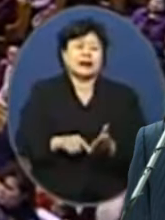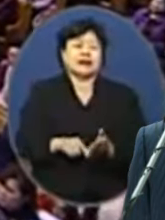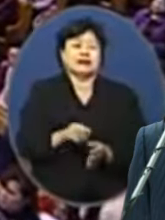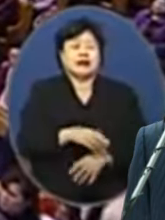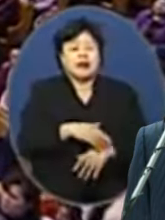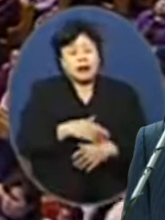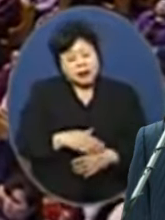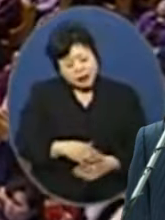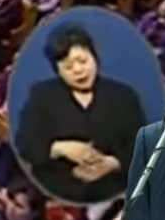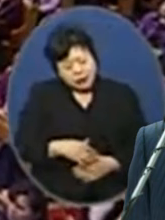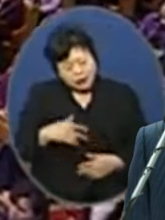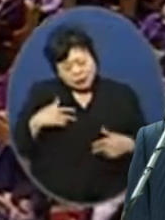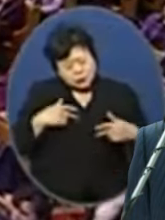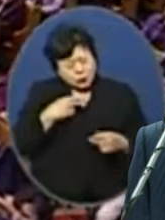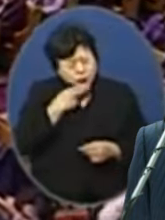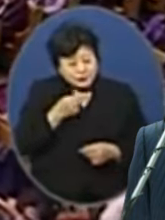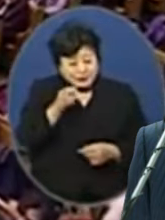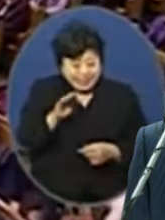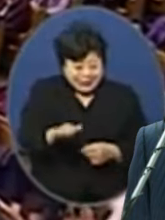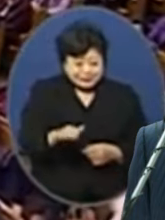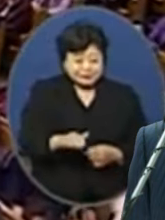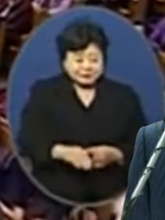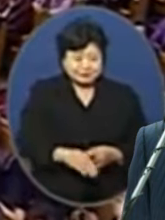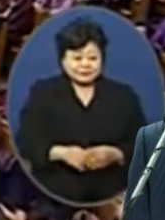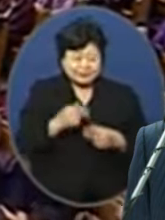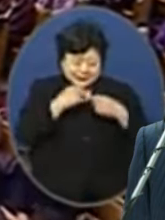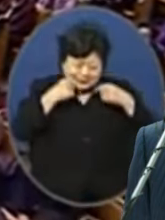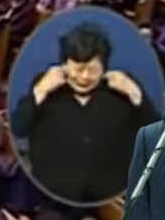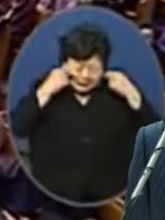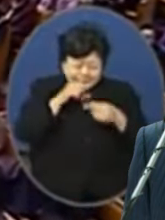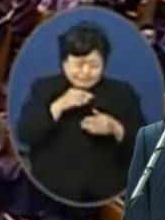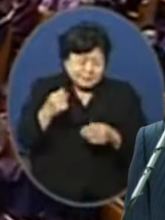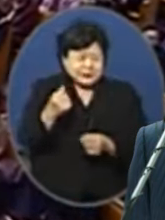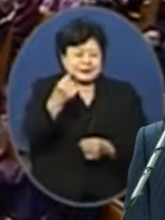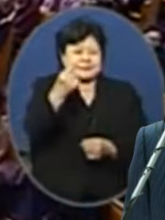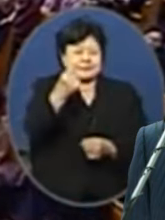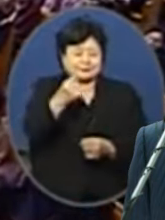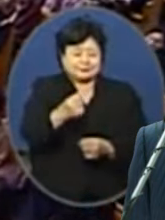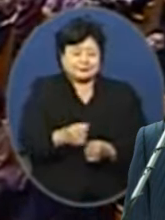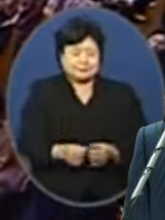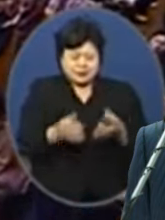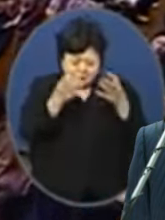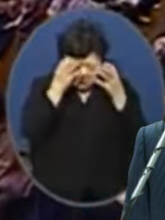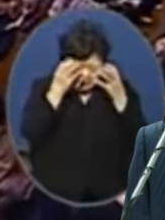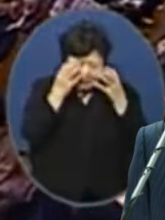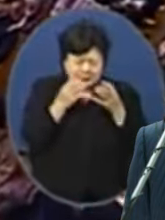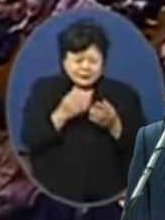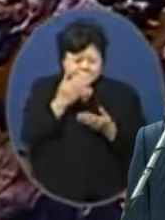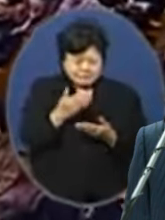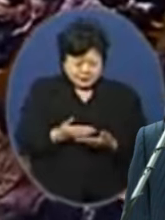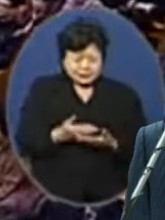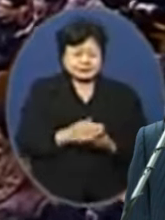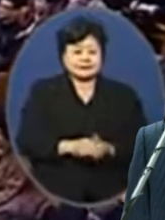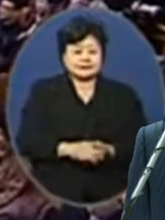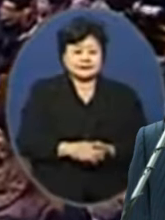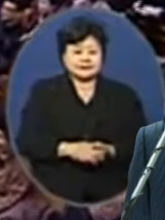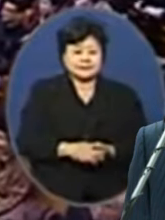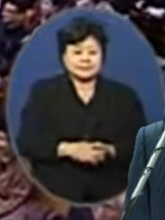즐거 즐거워 안 합니다 그러나 즐거워하는 마음을 가지고 고난을 받아들이라는